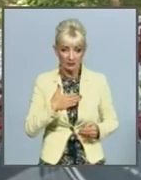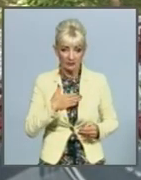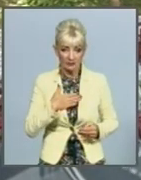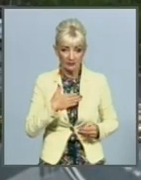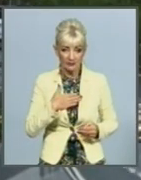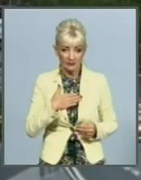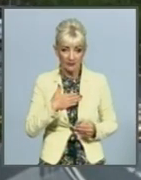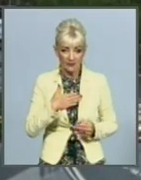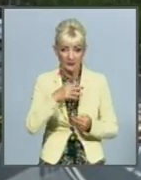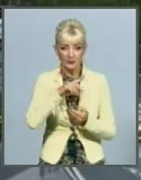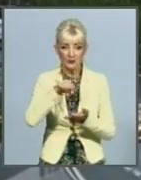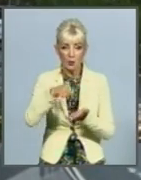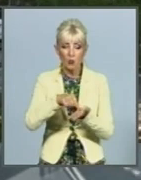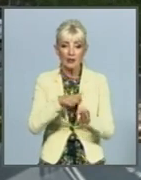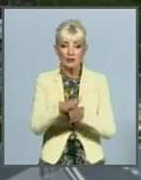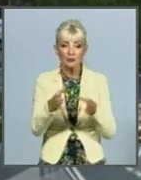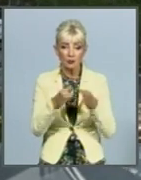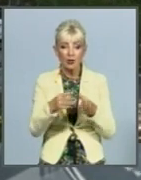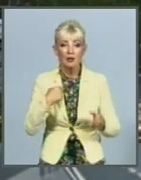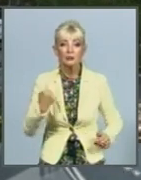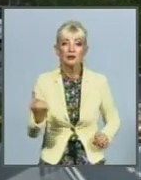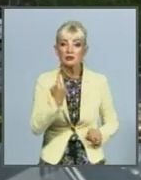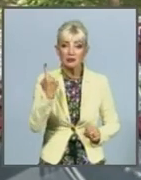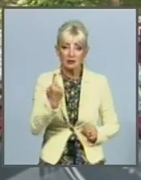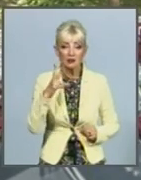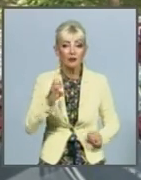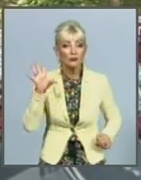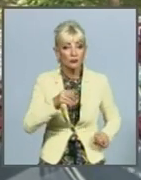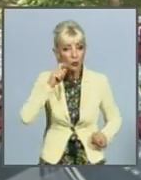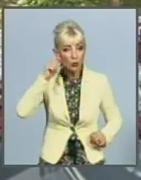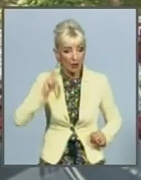міськ ісполком. Ми єдині, мабуть,